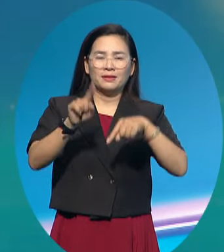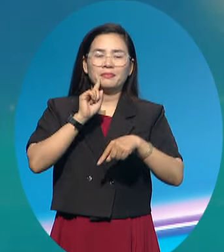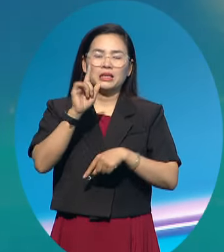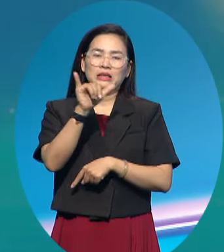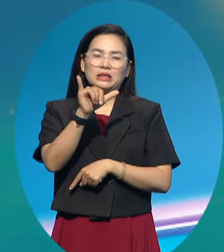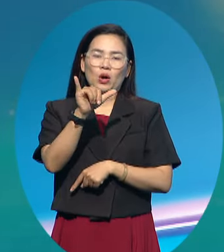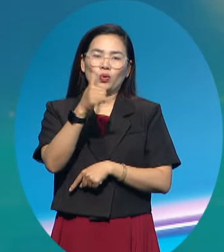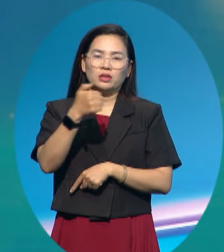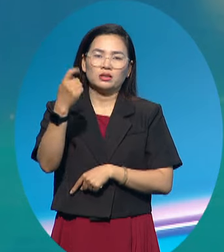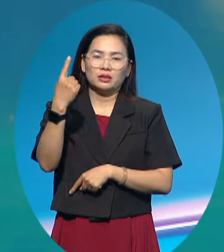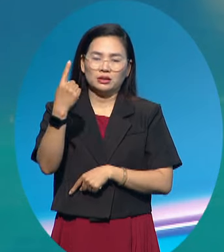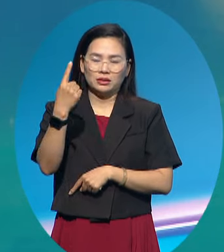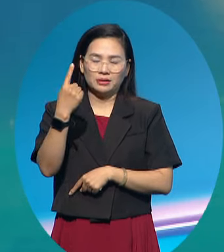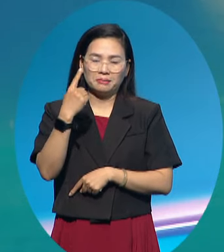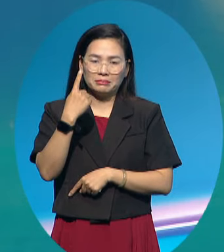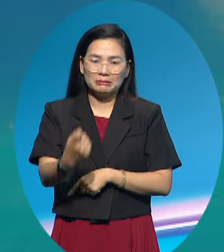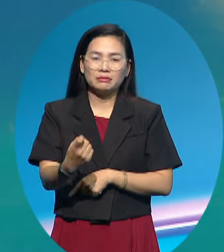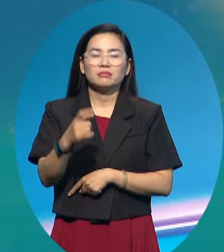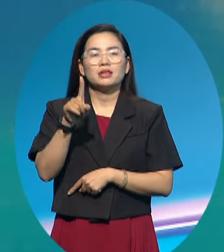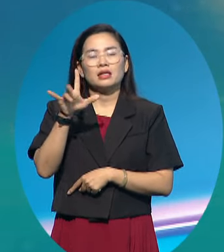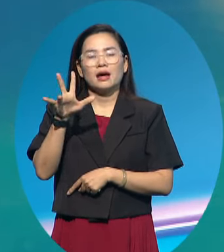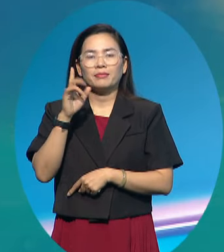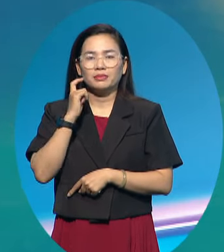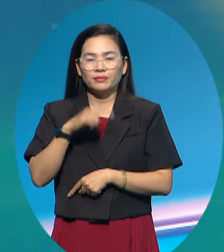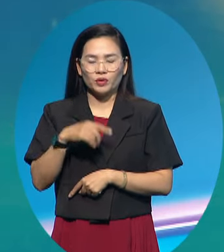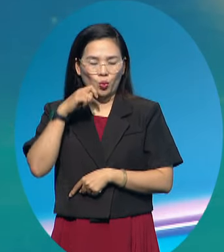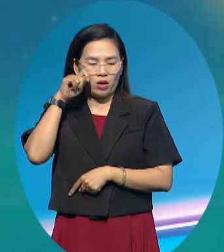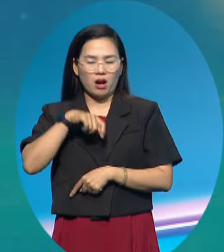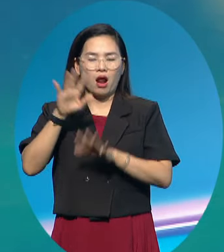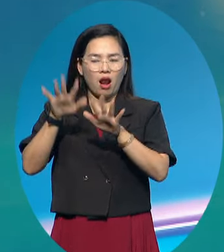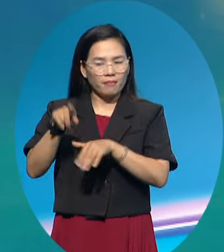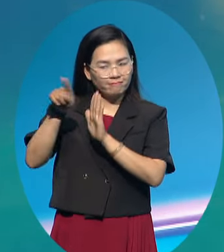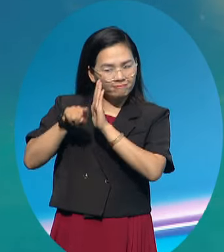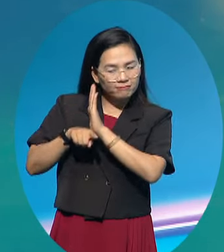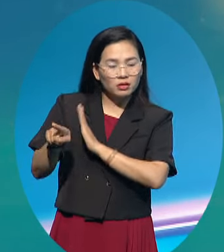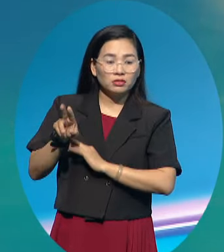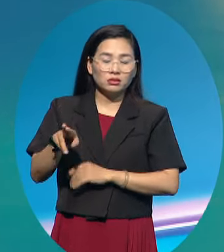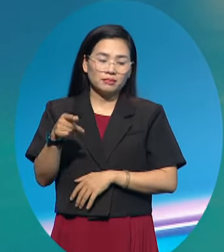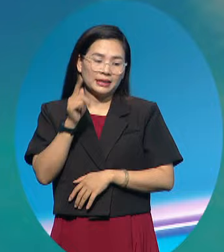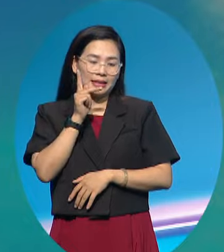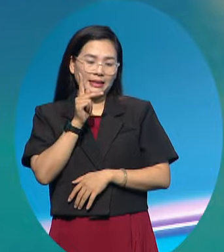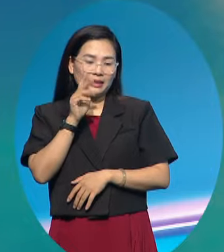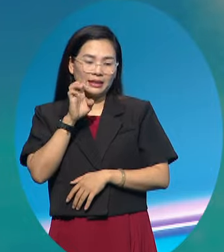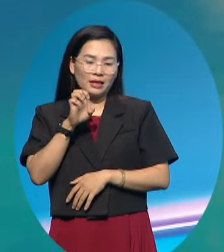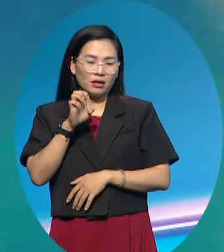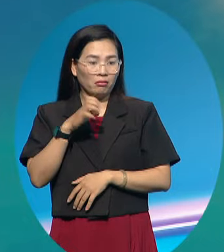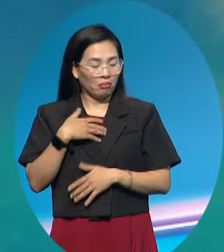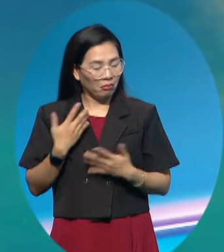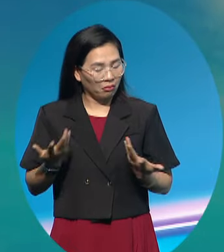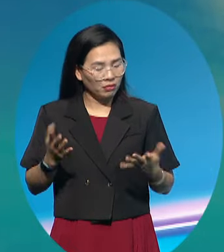đó có một trẻ em và 18 người bị thương giới chức ngài đã cáo buộc Ukraina thực hiện vụ tấn công nhưng KF chưa chưa đưa ra bình